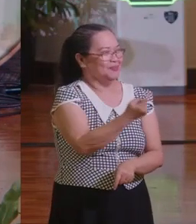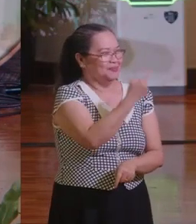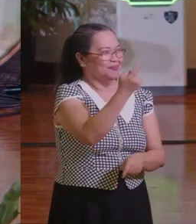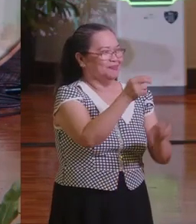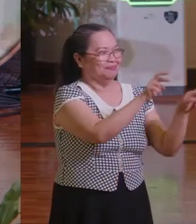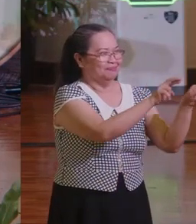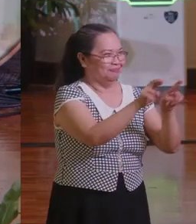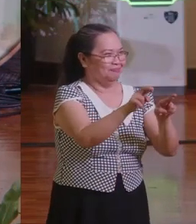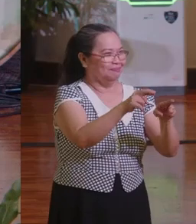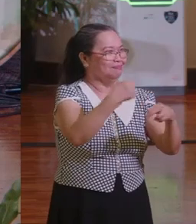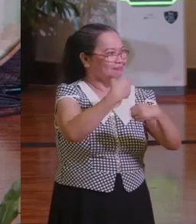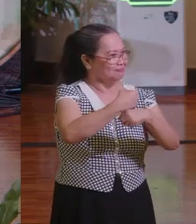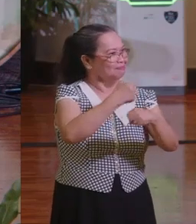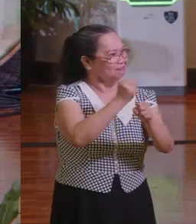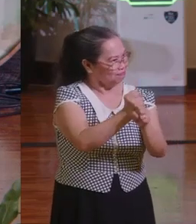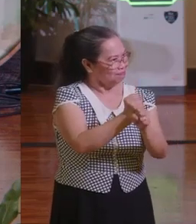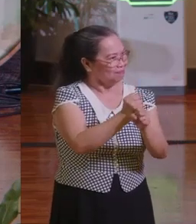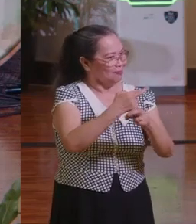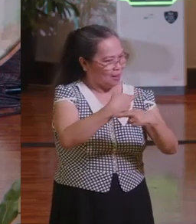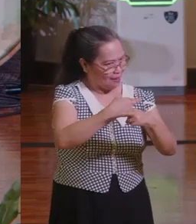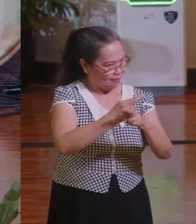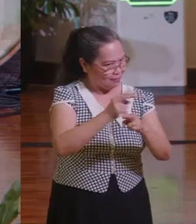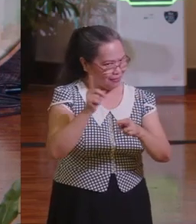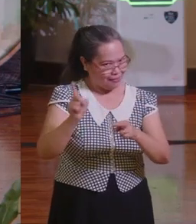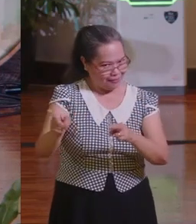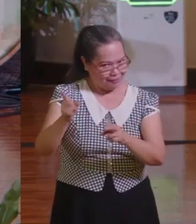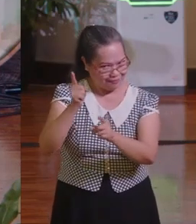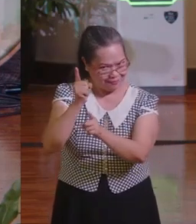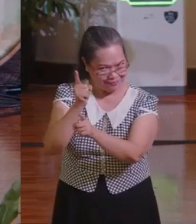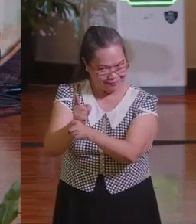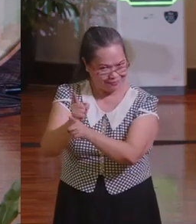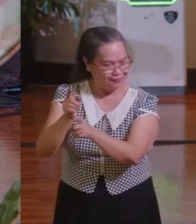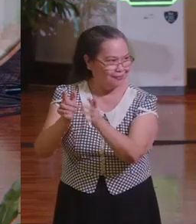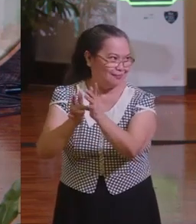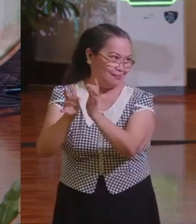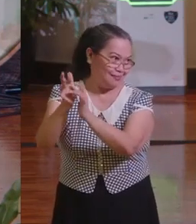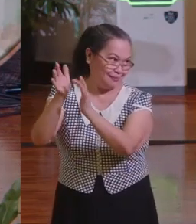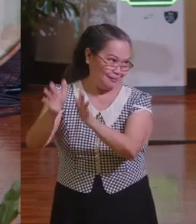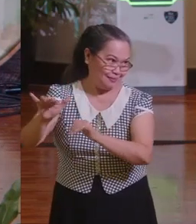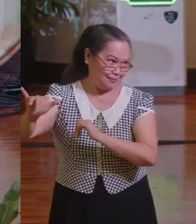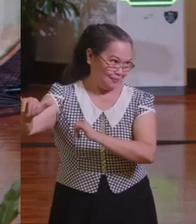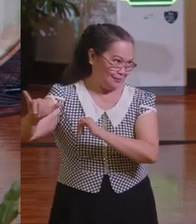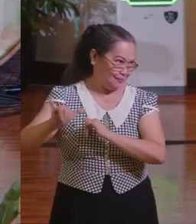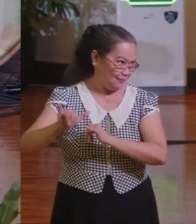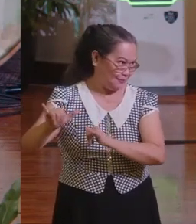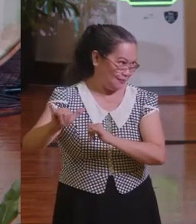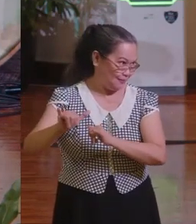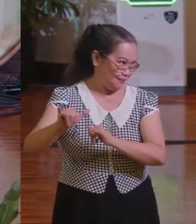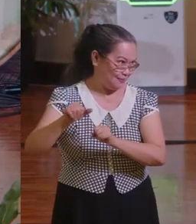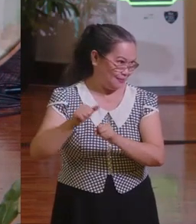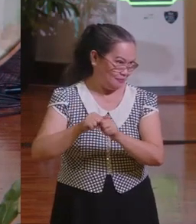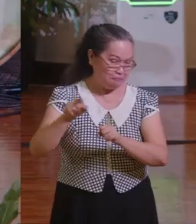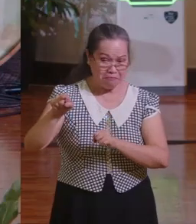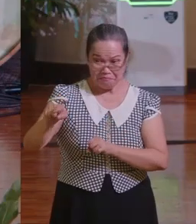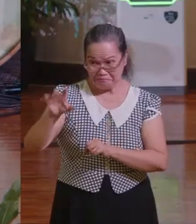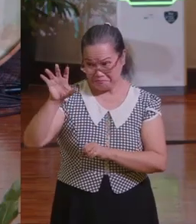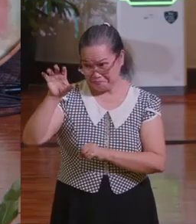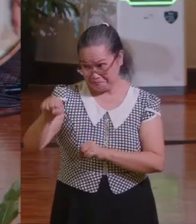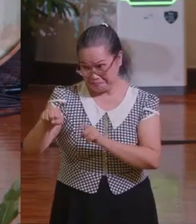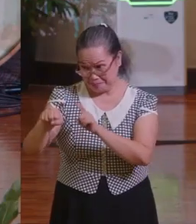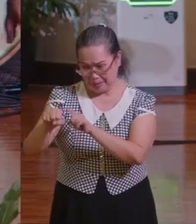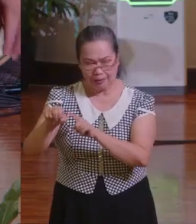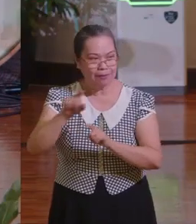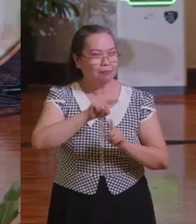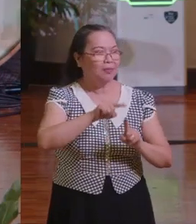na magtuwid ng ating kapwa Kristiyano. You who are spiritual. Kaya nga sabi sa chapter 5,